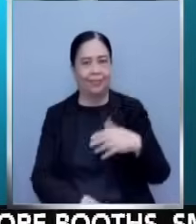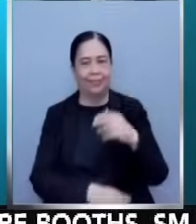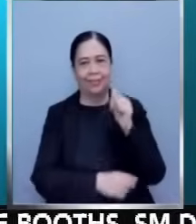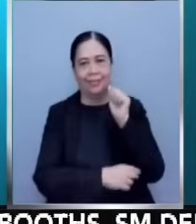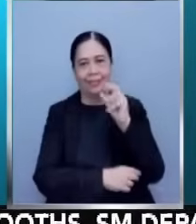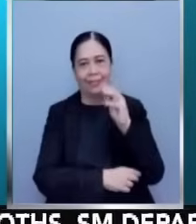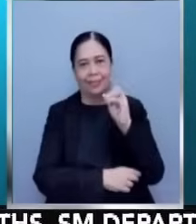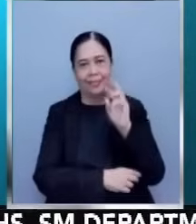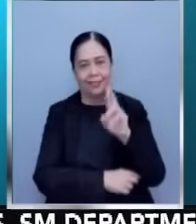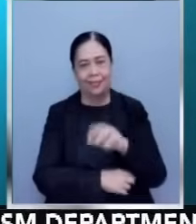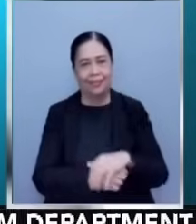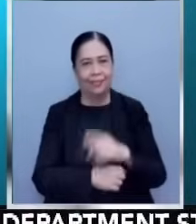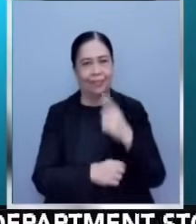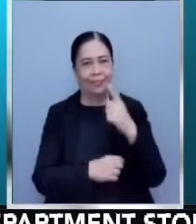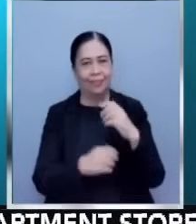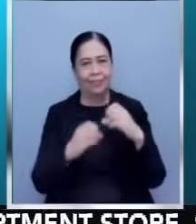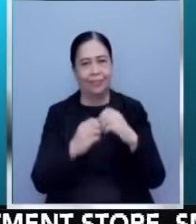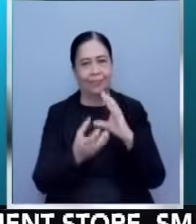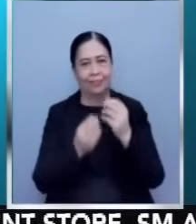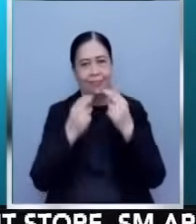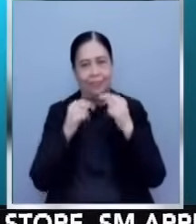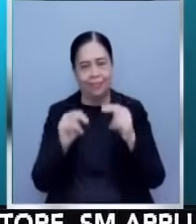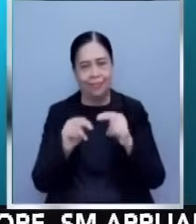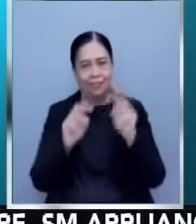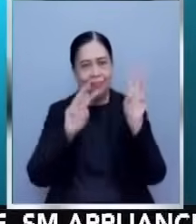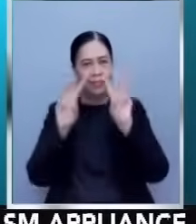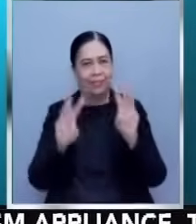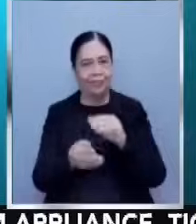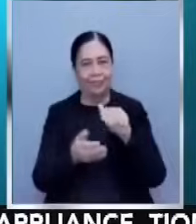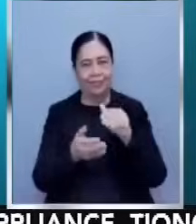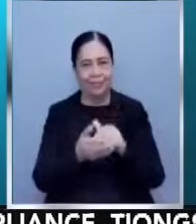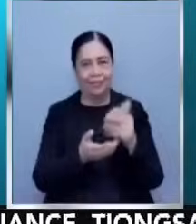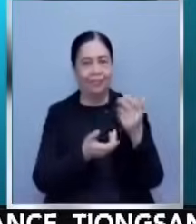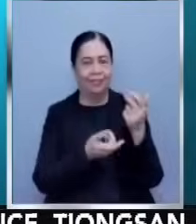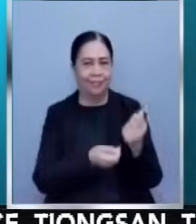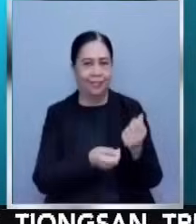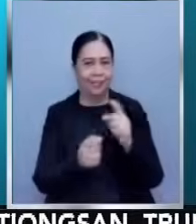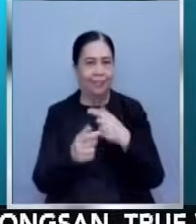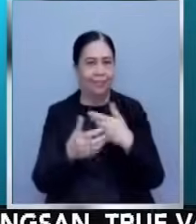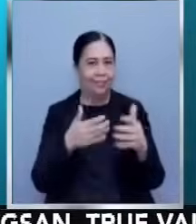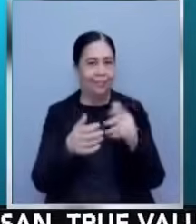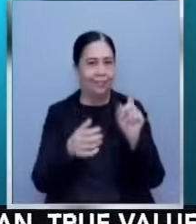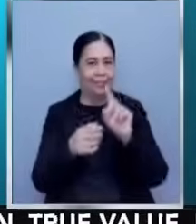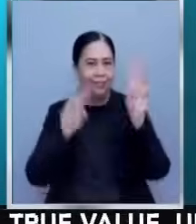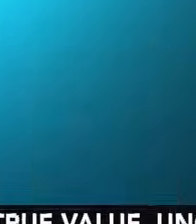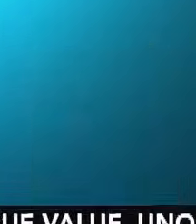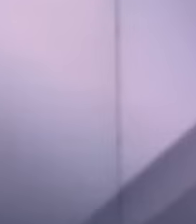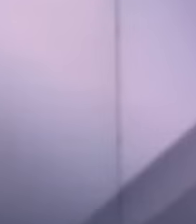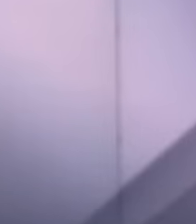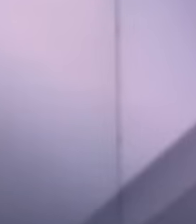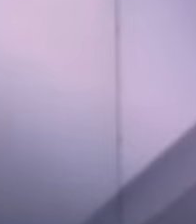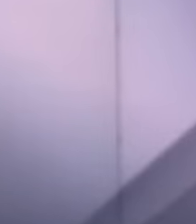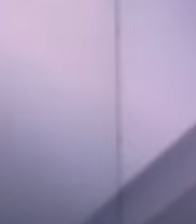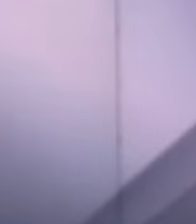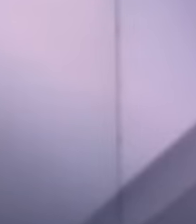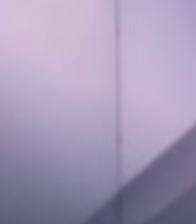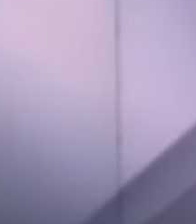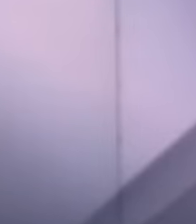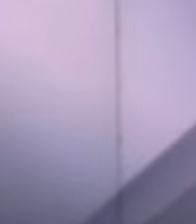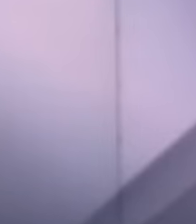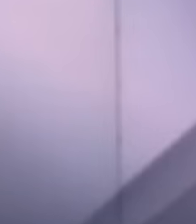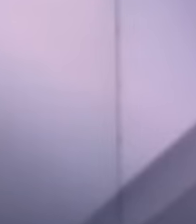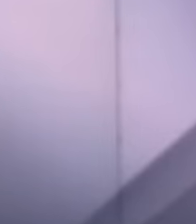Rosa para sa GMA Integrated News Weather Center. Maasahan anuman ang panahon. Mga